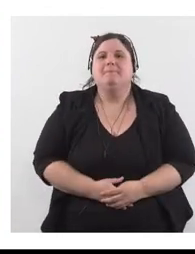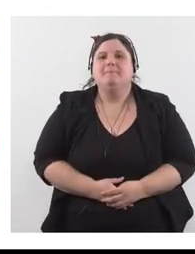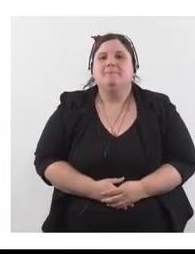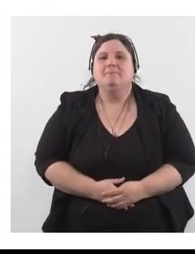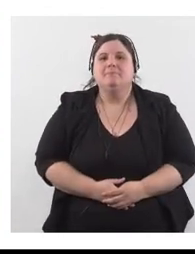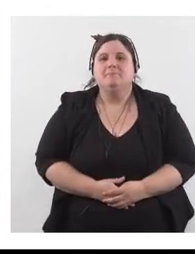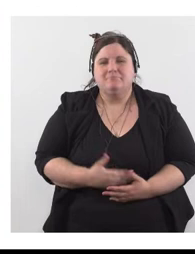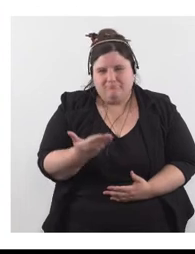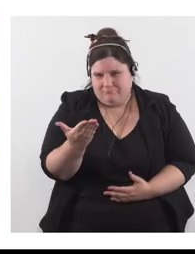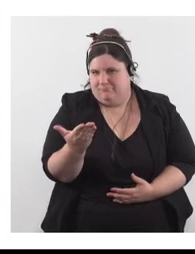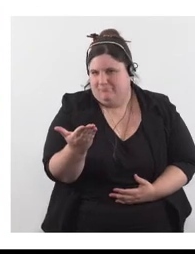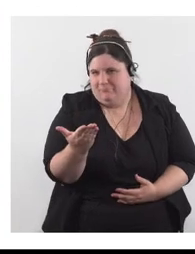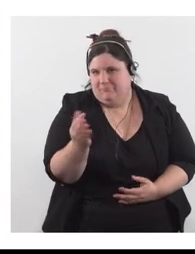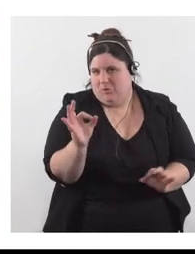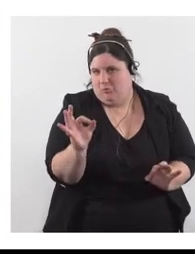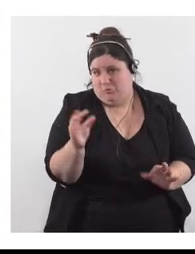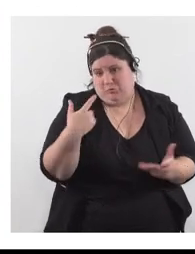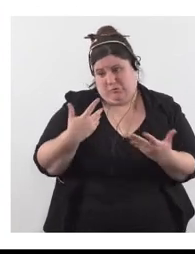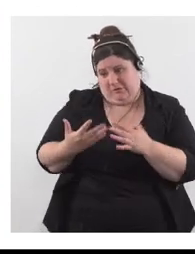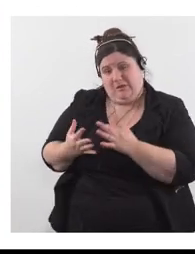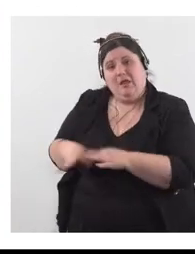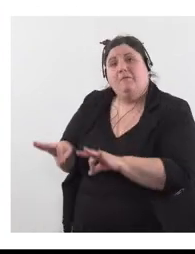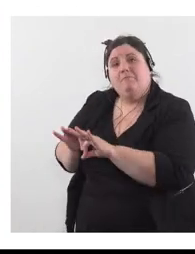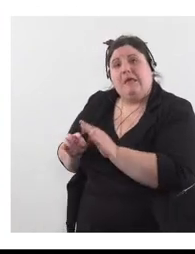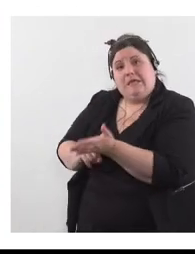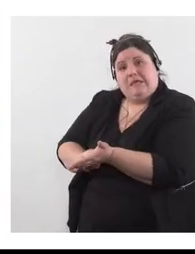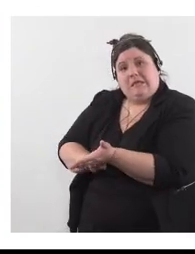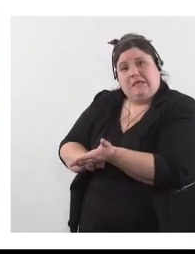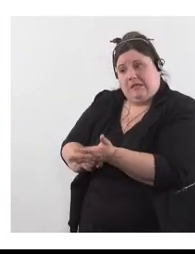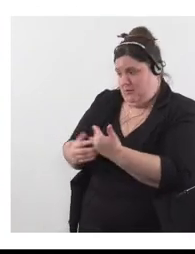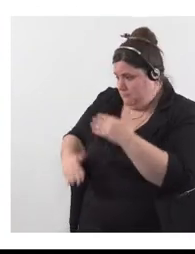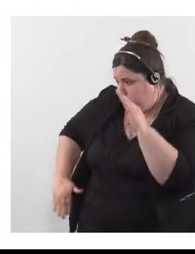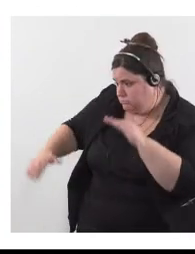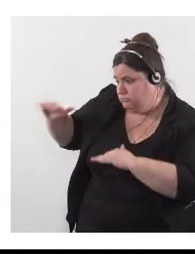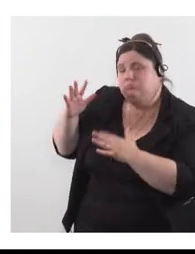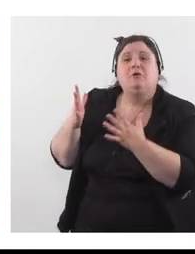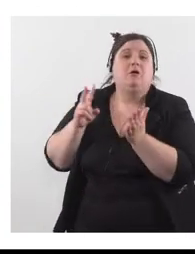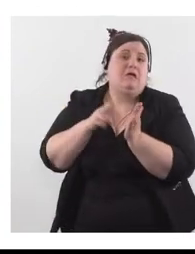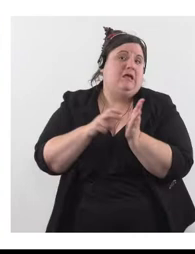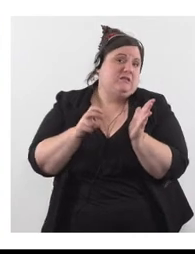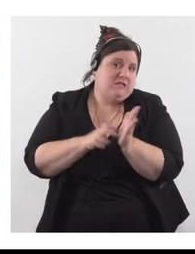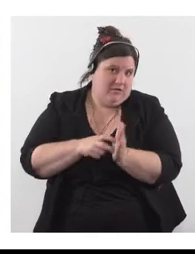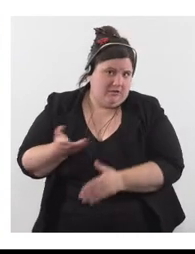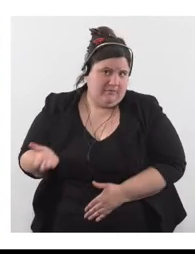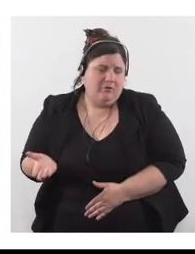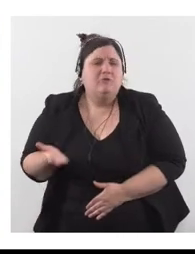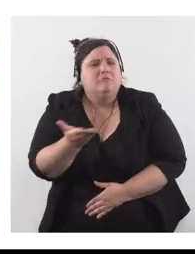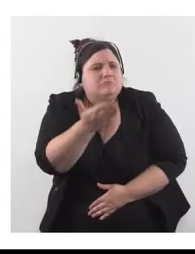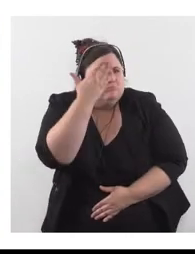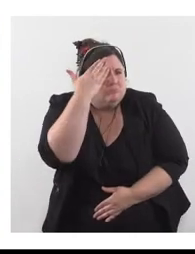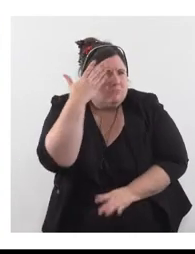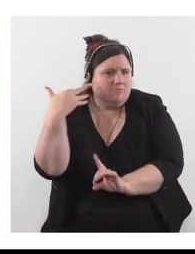Comme vous l'avez dit, je viens de la Syrie à l'origine, à cause des raisons que vous connaissez